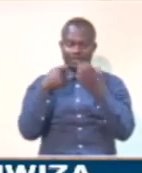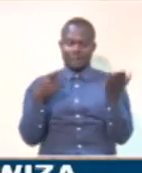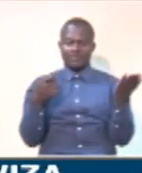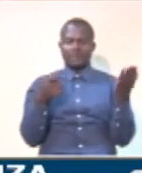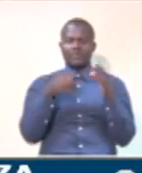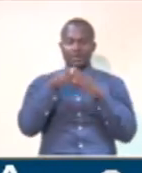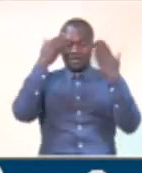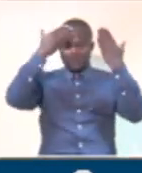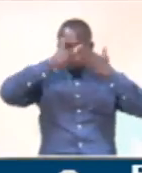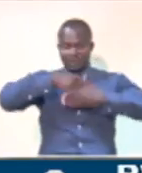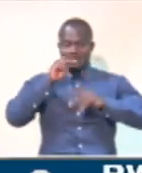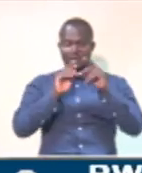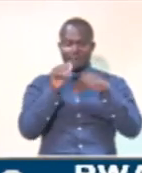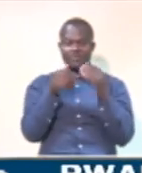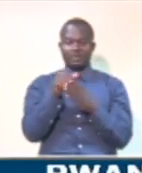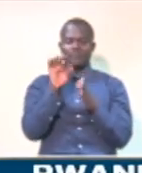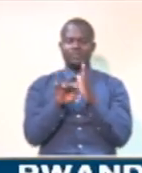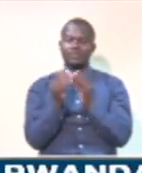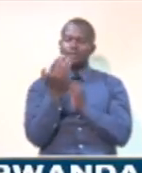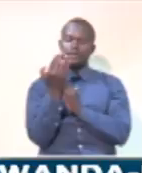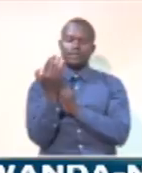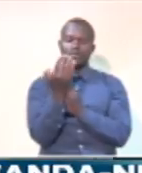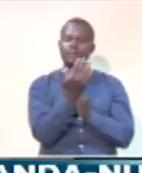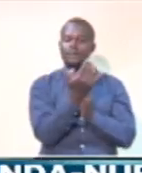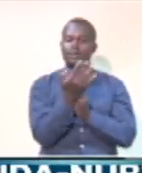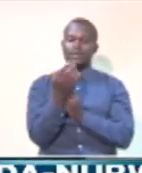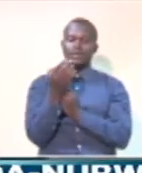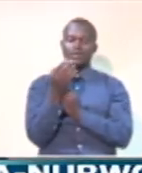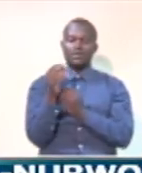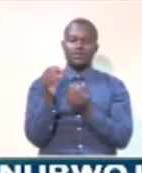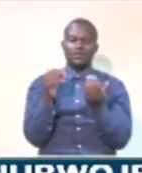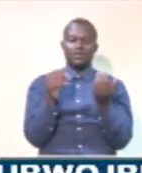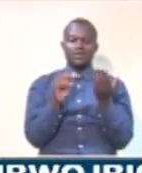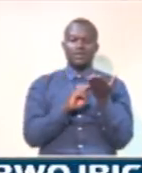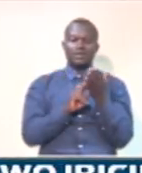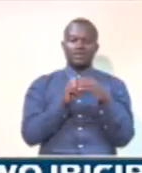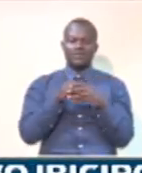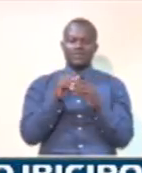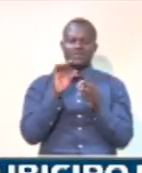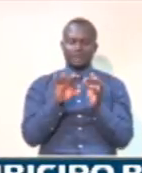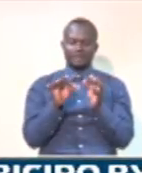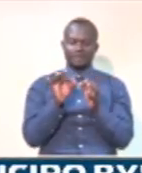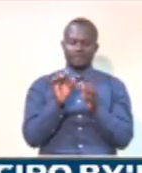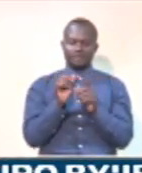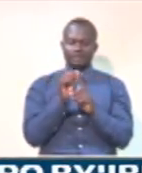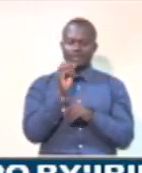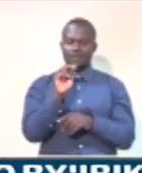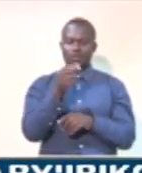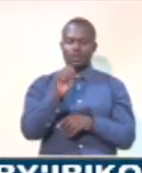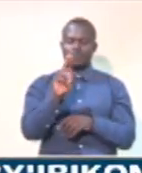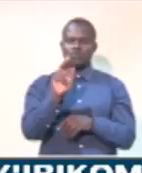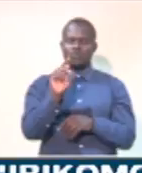mu masaha y'ijoro aba baturage biyambaza udutara tuzwi nk'udutadowa cyangwa bakifashisha buji mu hutukazi